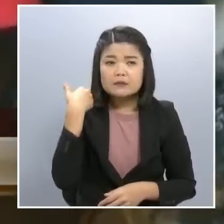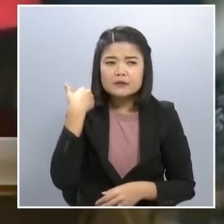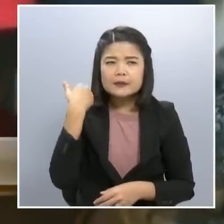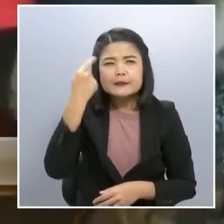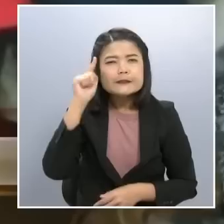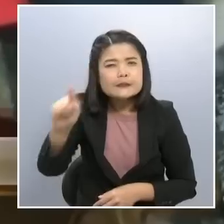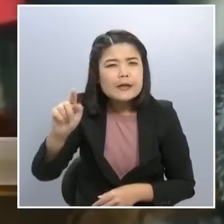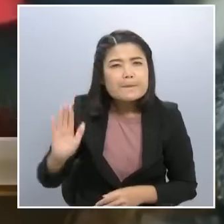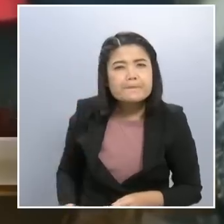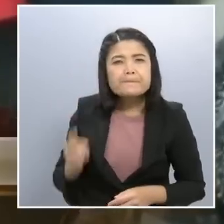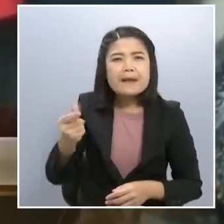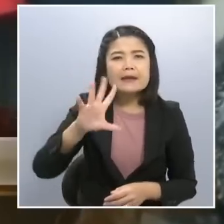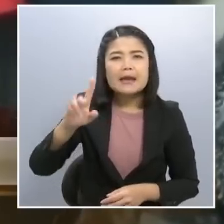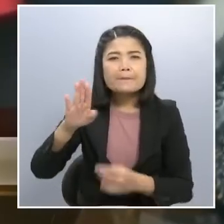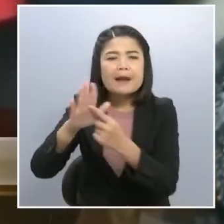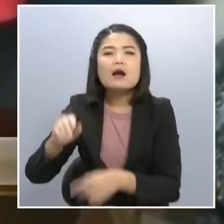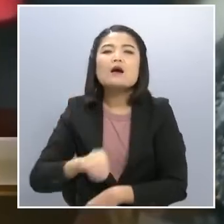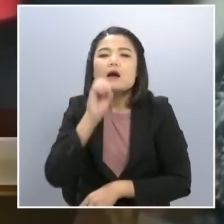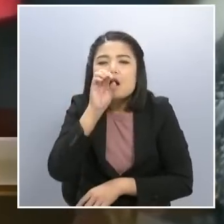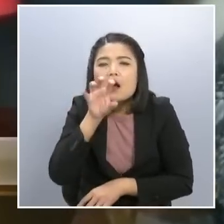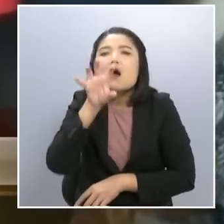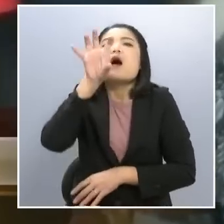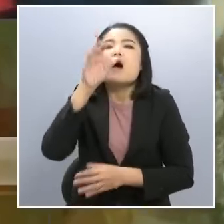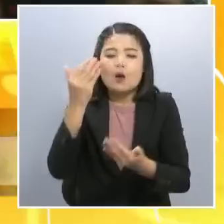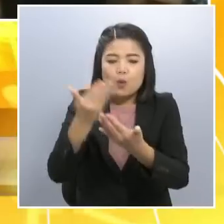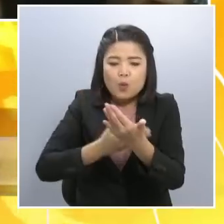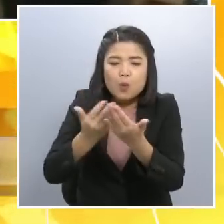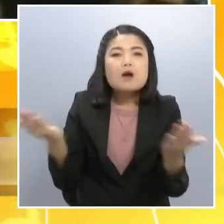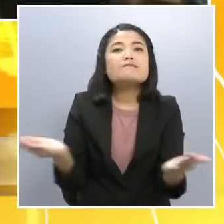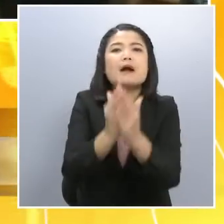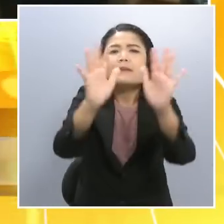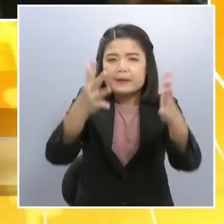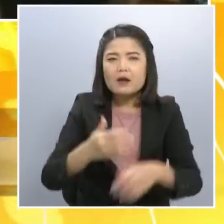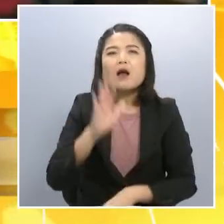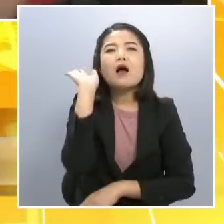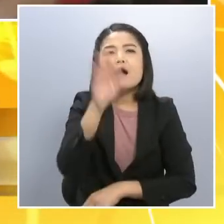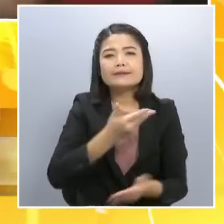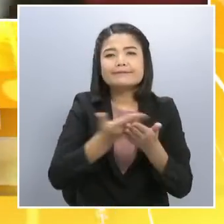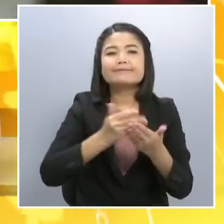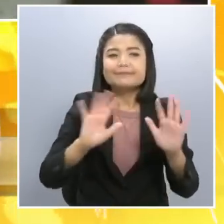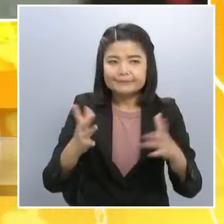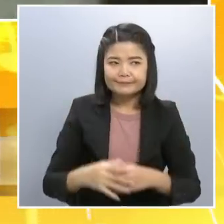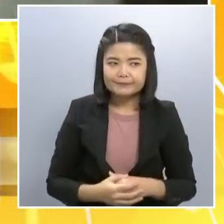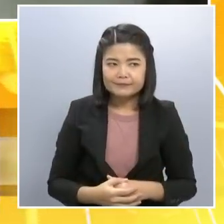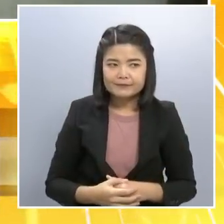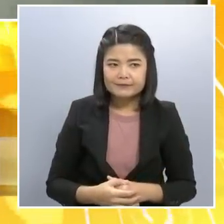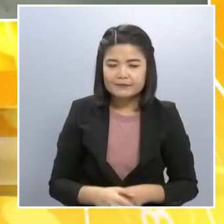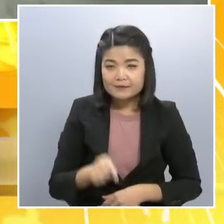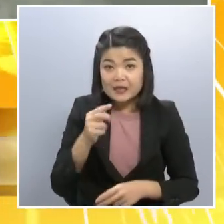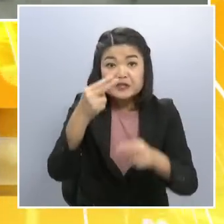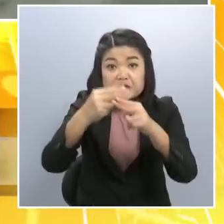บาไอ้นั่นหอนไปแล้วไม่เคยได้ถูกเลยอ๋อเพราะผมไม่ซื้อไง เขามีถอดเป็นเลขได้บ้างไหมคะ เจ้าโช